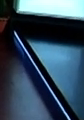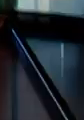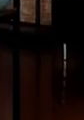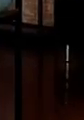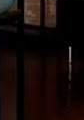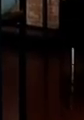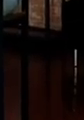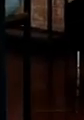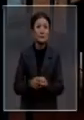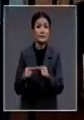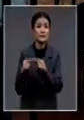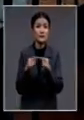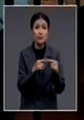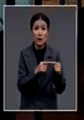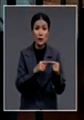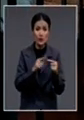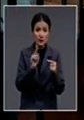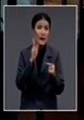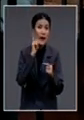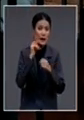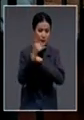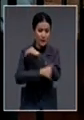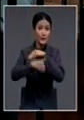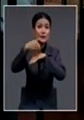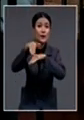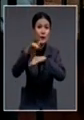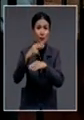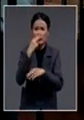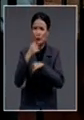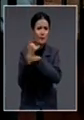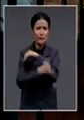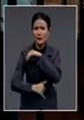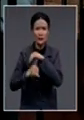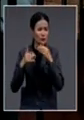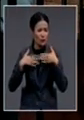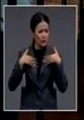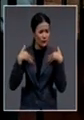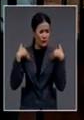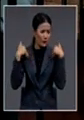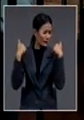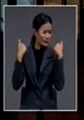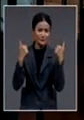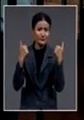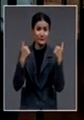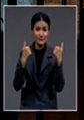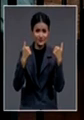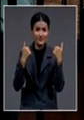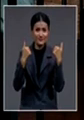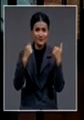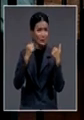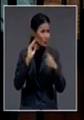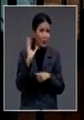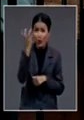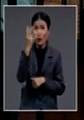5:51 นะครับกลับมาช่วงนี้ติดตามสถานการณ์ต่างประเทศไปดูประเทศที่มีความสุขที่สุดในโลกฟินไหม ฟินจริ